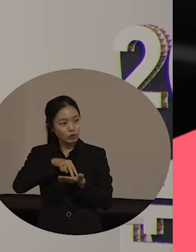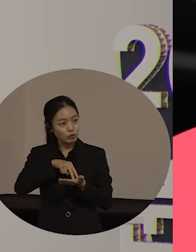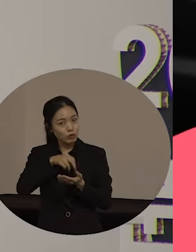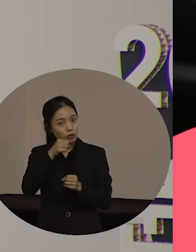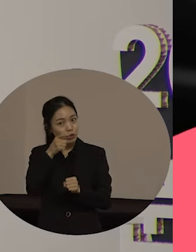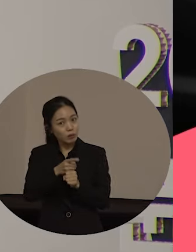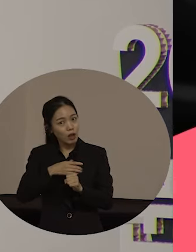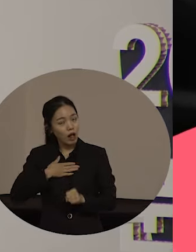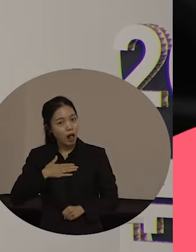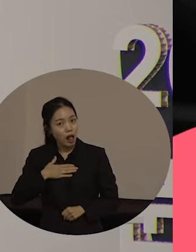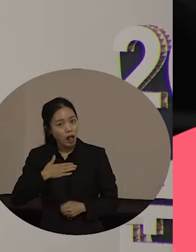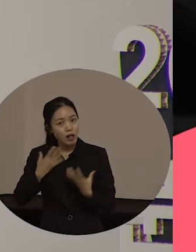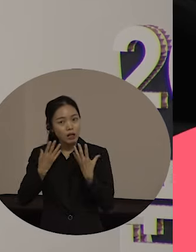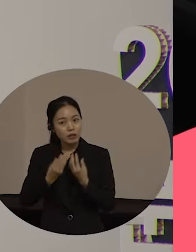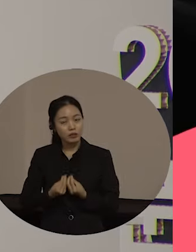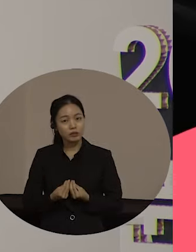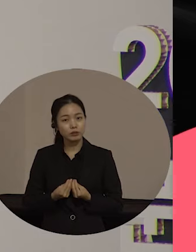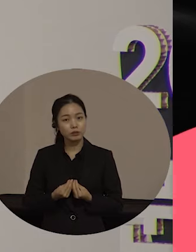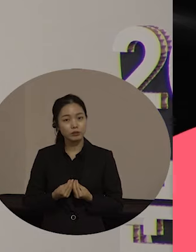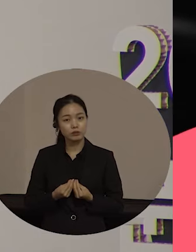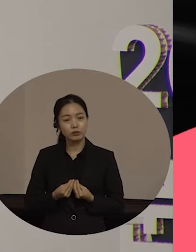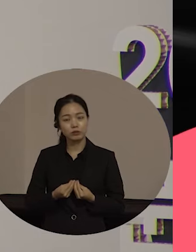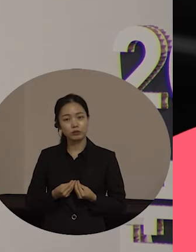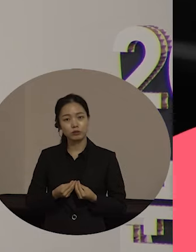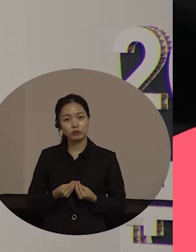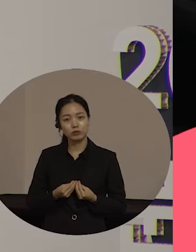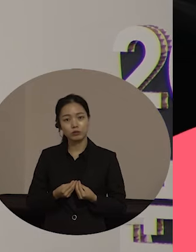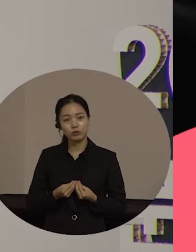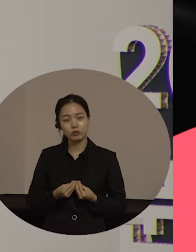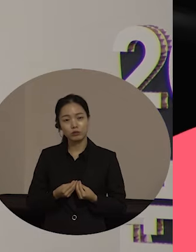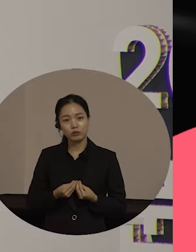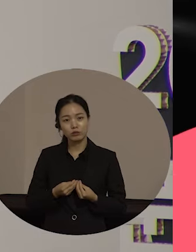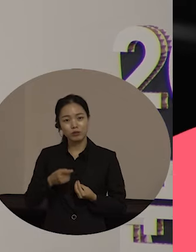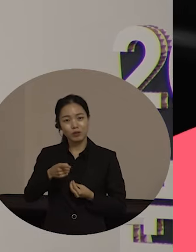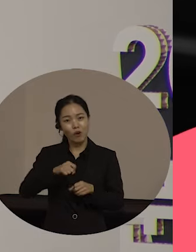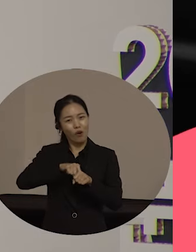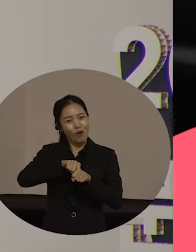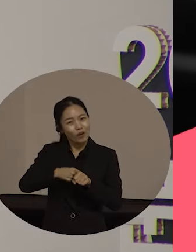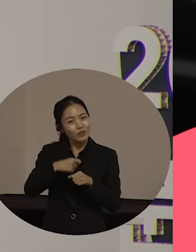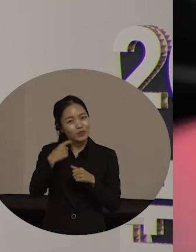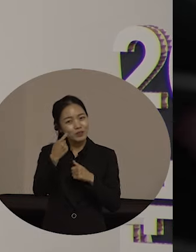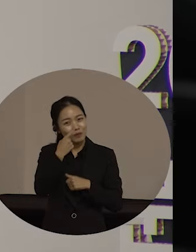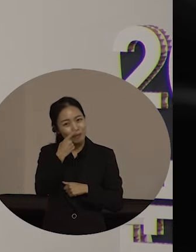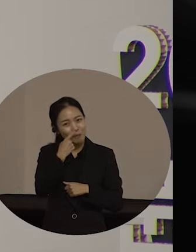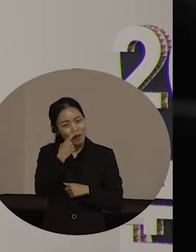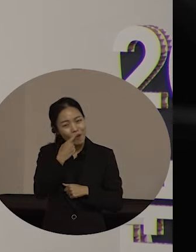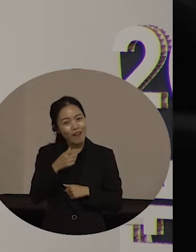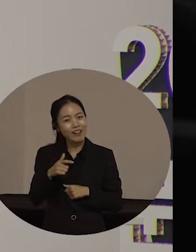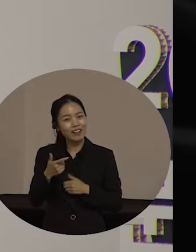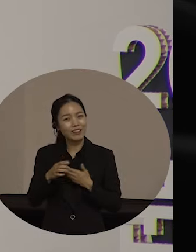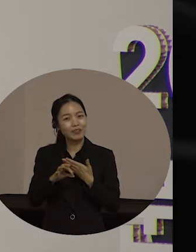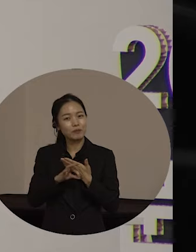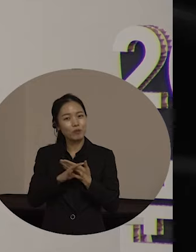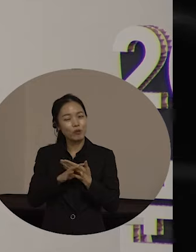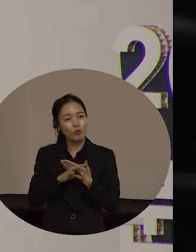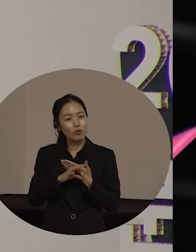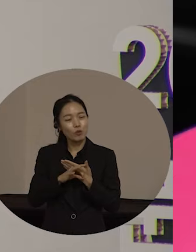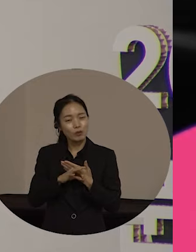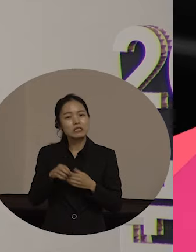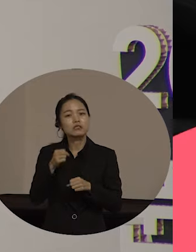그 예를 들어서 호스 피드를 그 부분을 안 하고 있어서 강제로 하는 건 아닌지 아니면 진짜로 그 몽골리아 전통 음악을 많이